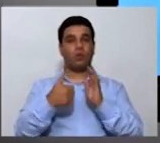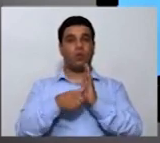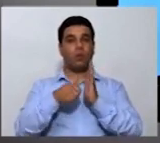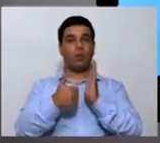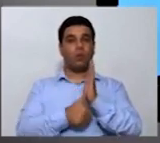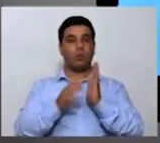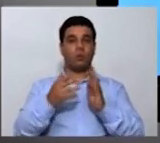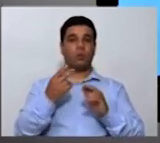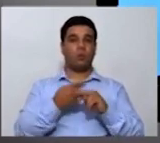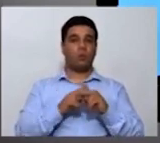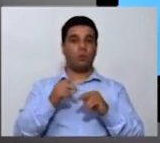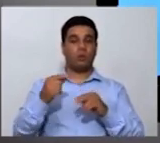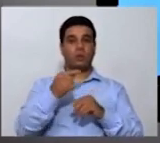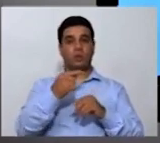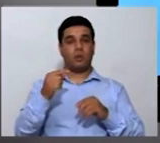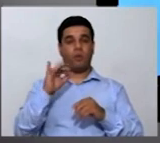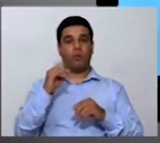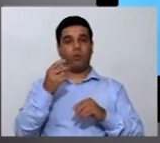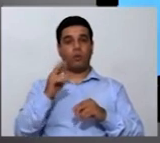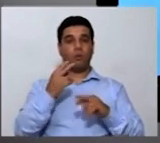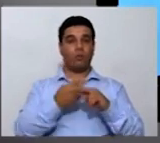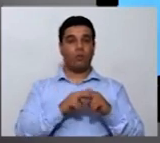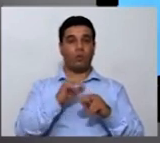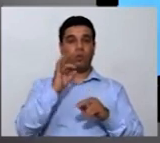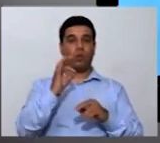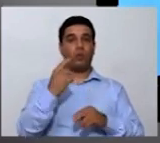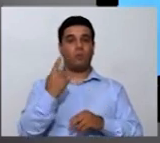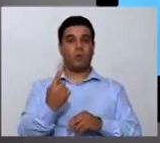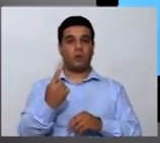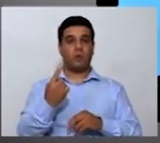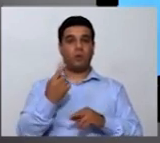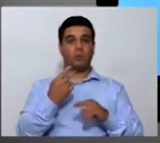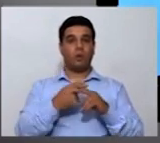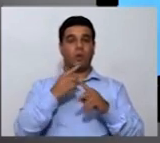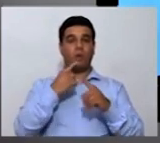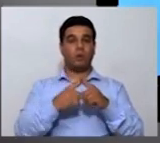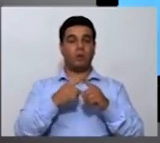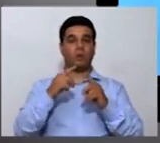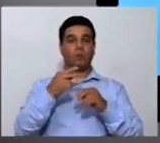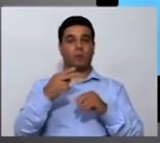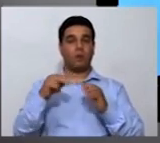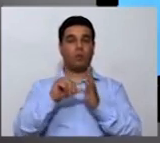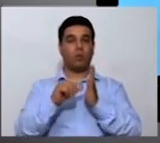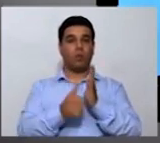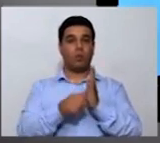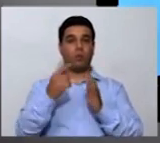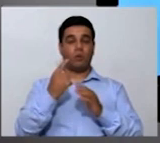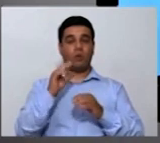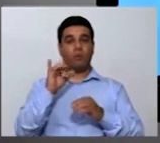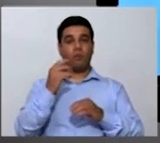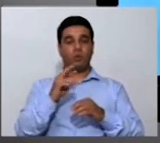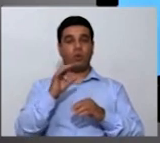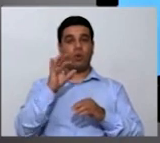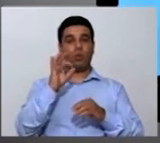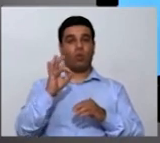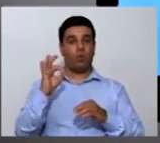bo'lsa-chi? Albatta, bu chiziqli funksiya va uning 0 bitta, ya'ni x barobar 16. Birinchi funksiyaning 0lari 2